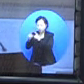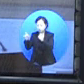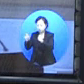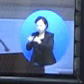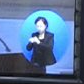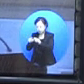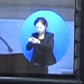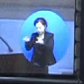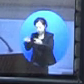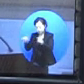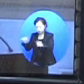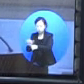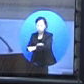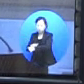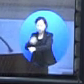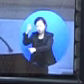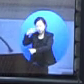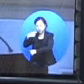그런 점에서